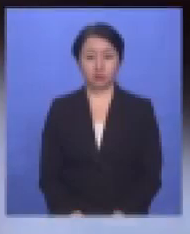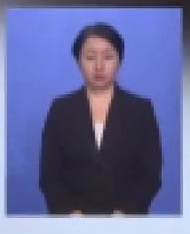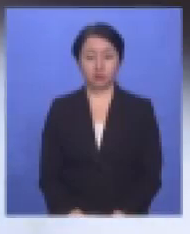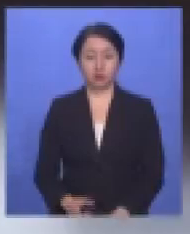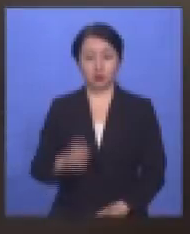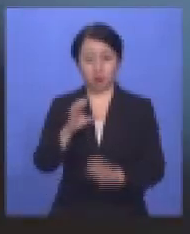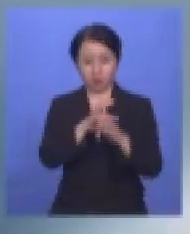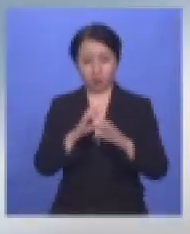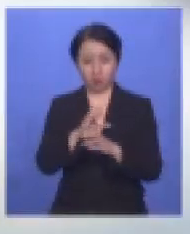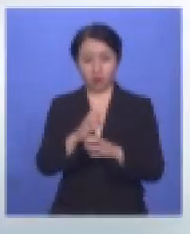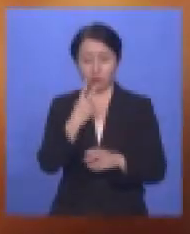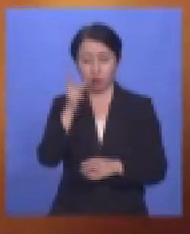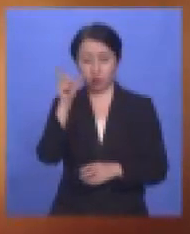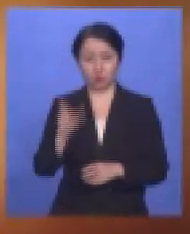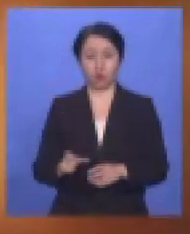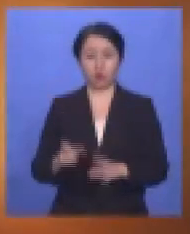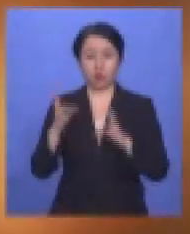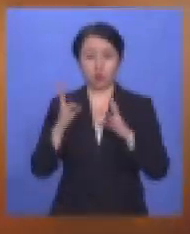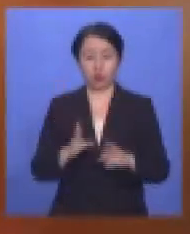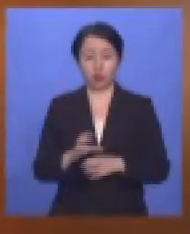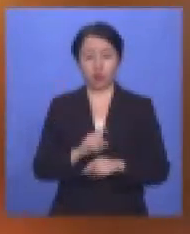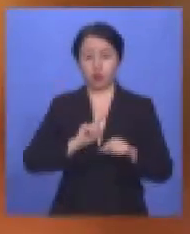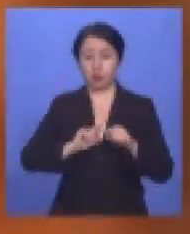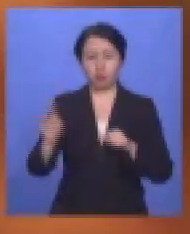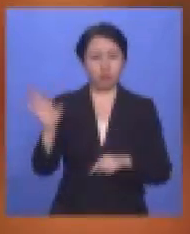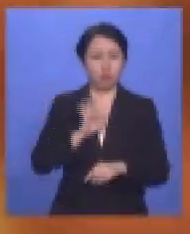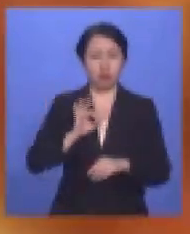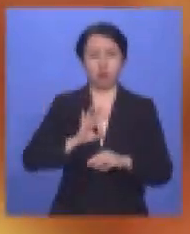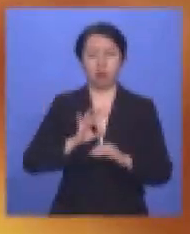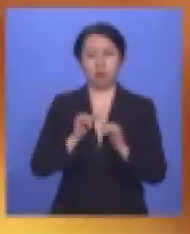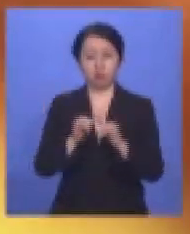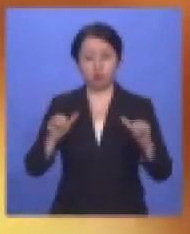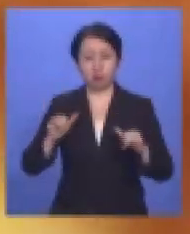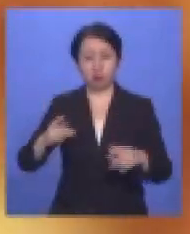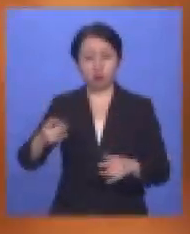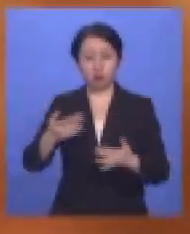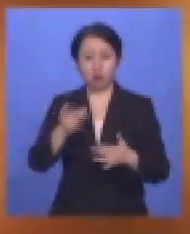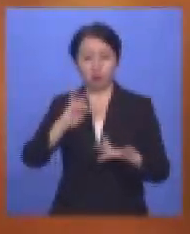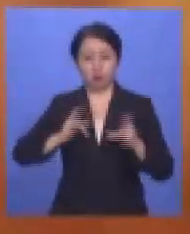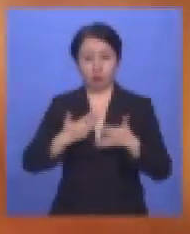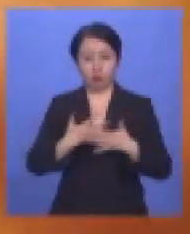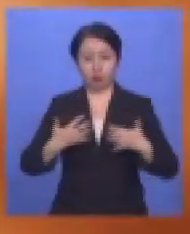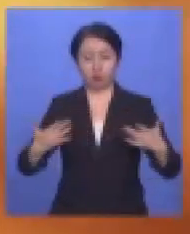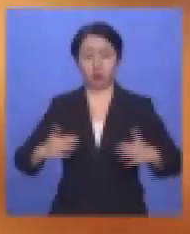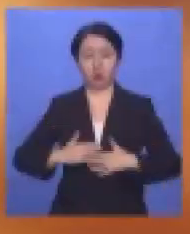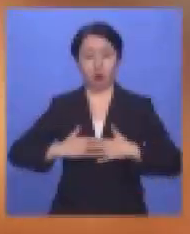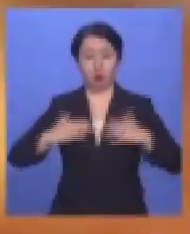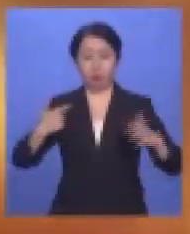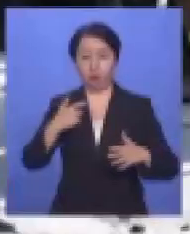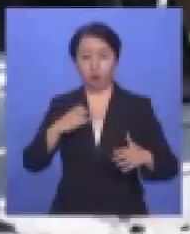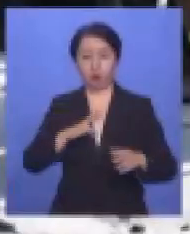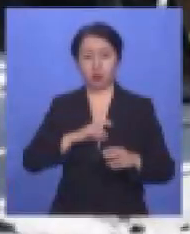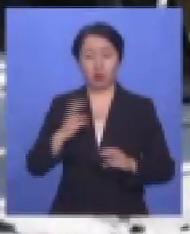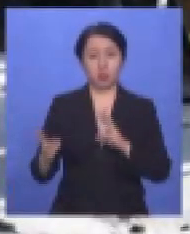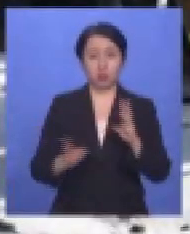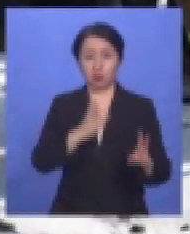Данное видео снято очевидцами. Шокирующие кадры мгновенно разлетелись по социальным сетям. Из металлической емкости, наполненной газом,